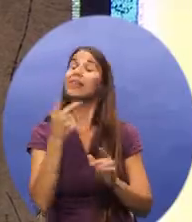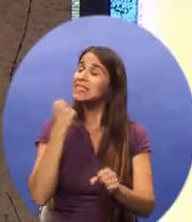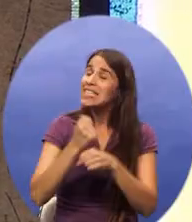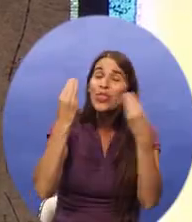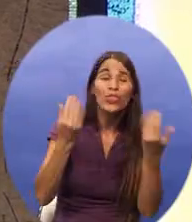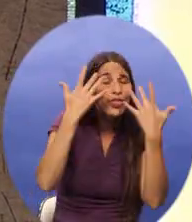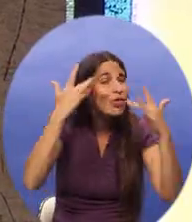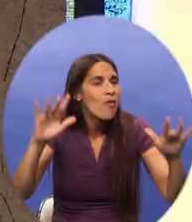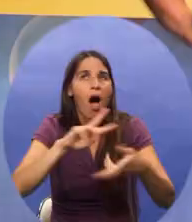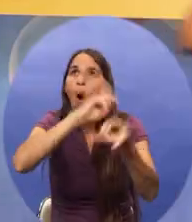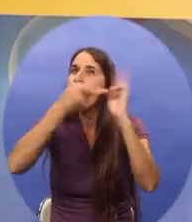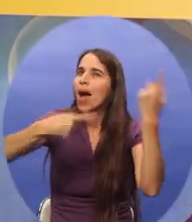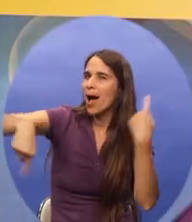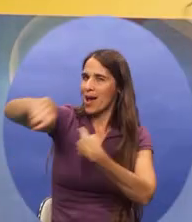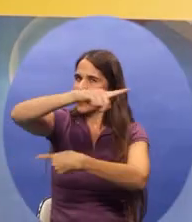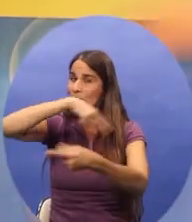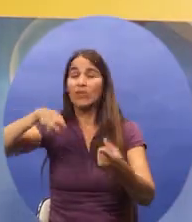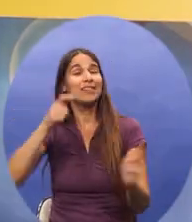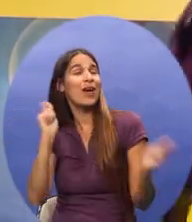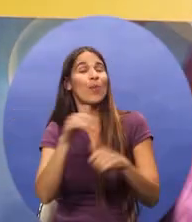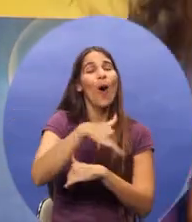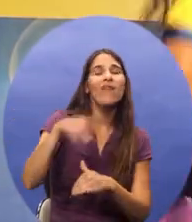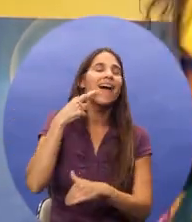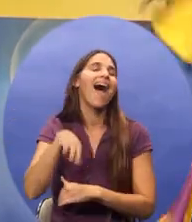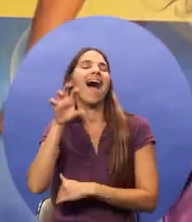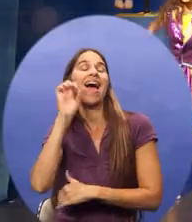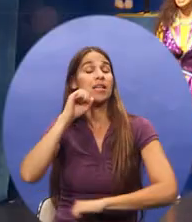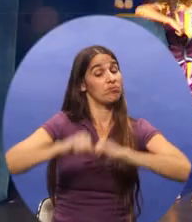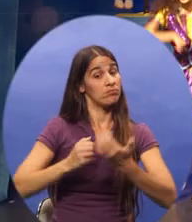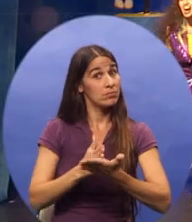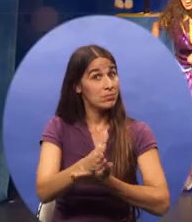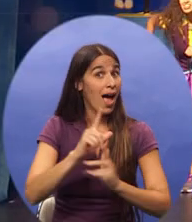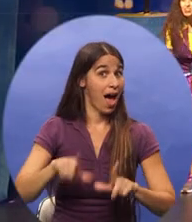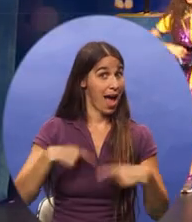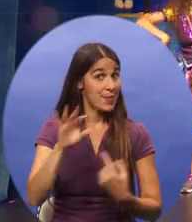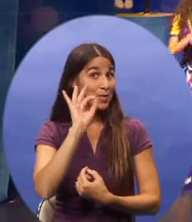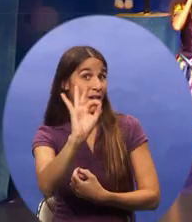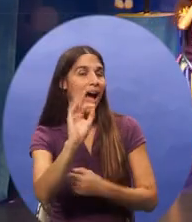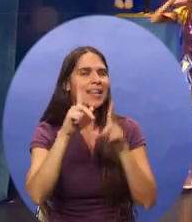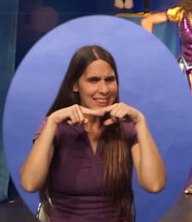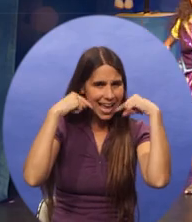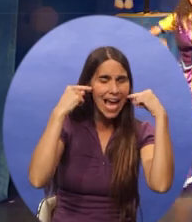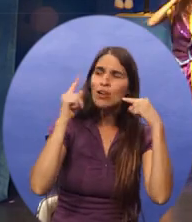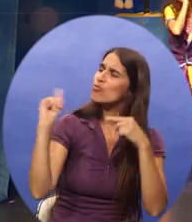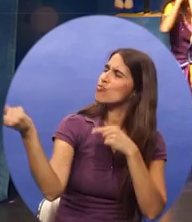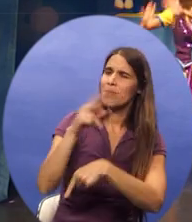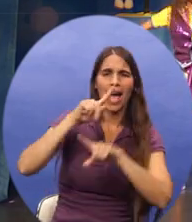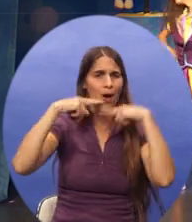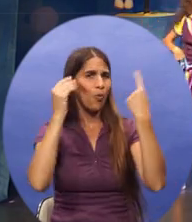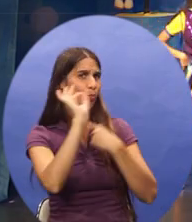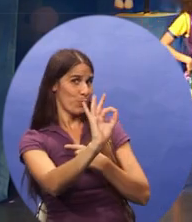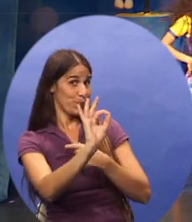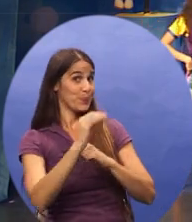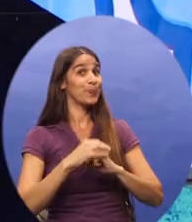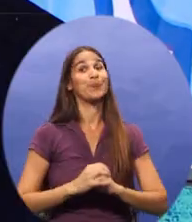עשה רק טוב כי העולם הכל קוד ברחוב צחק בצחוק גדול לך ישר החיים הם בשבילך תחייך